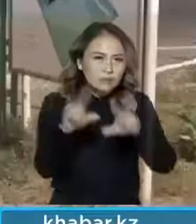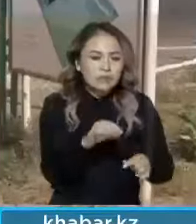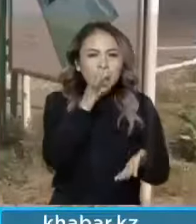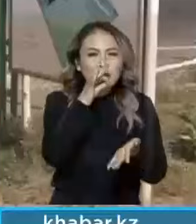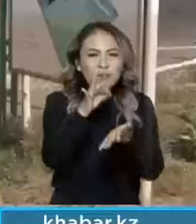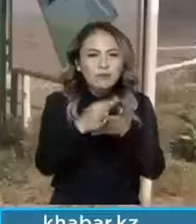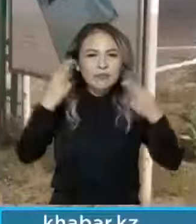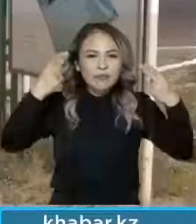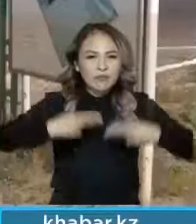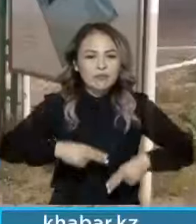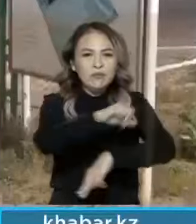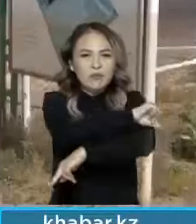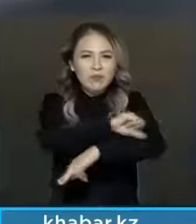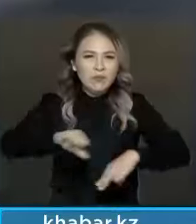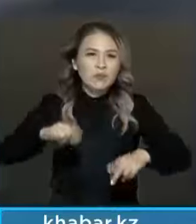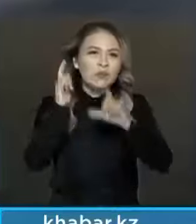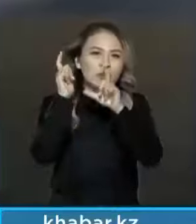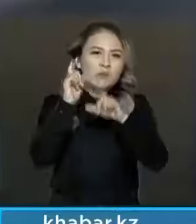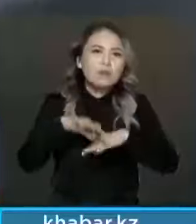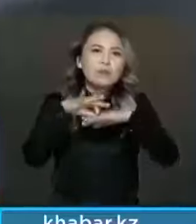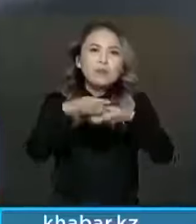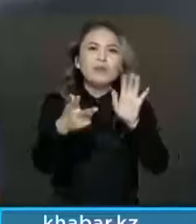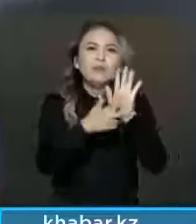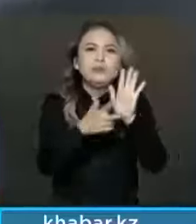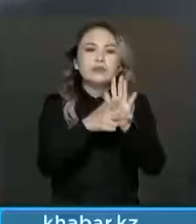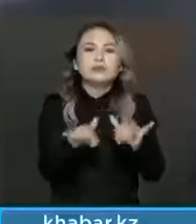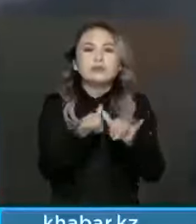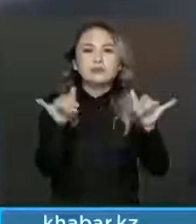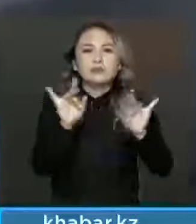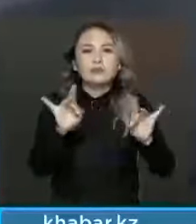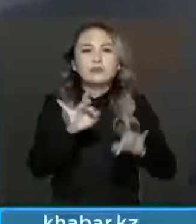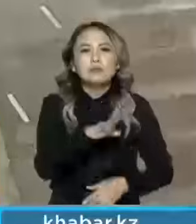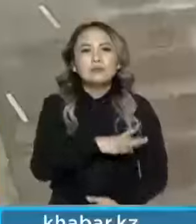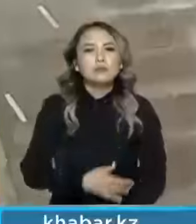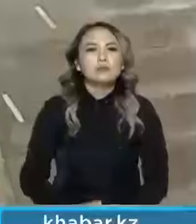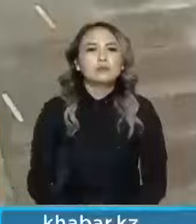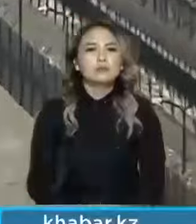Дегенмен жауаптылар кедендік шекарадан көлікпен жүк өткізу қабілеті 8 есе артқанын айтады.